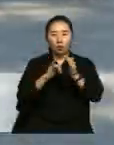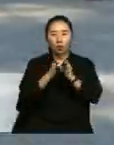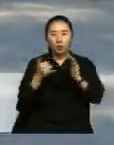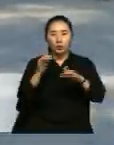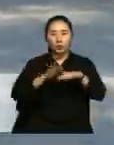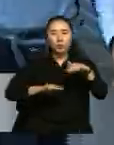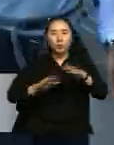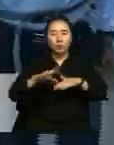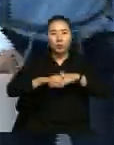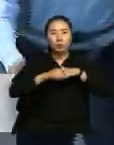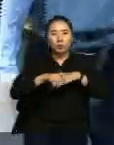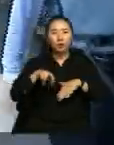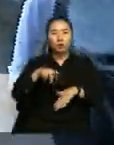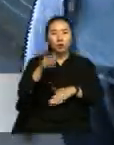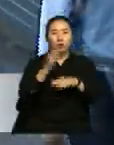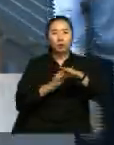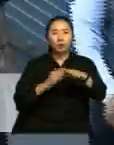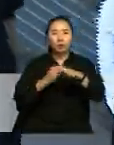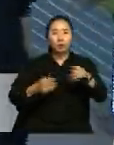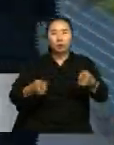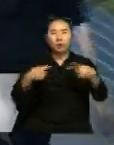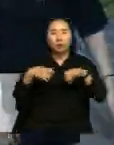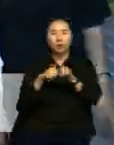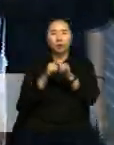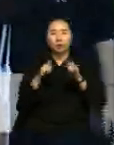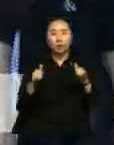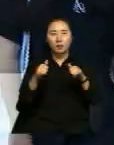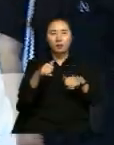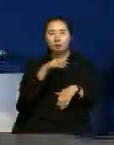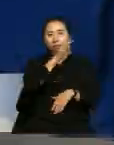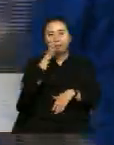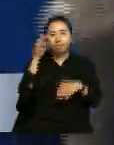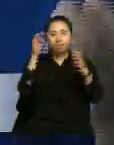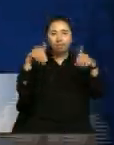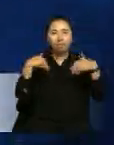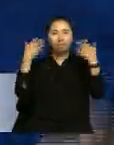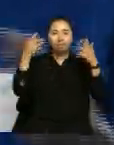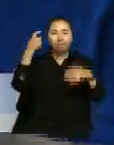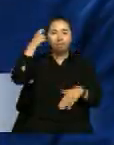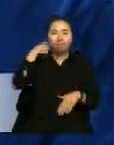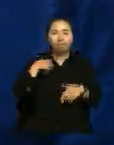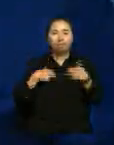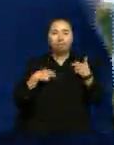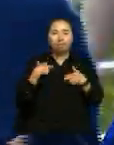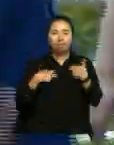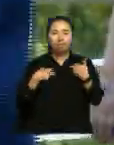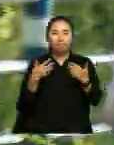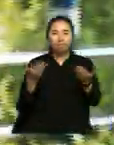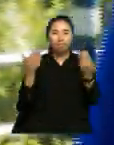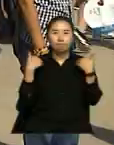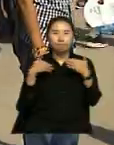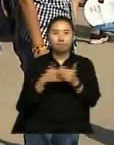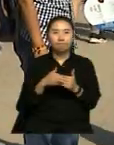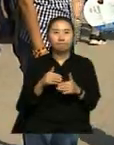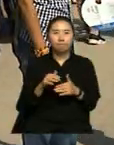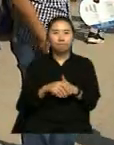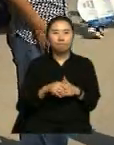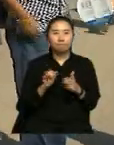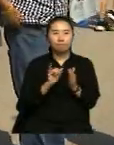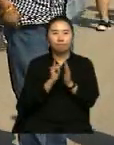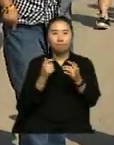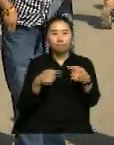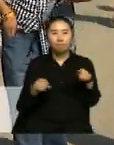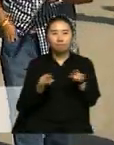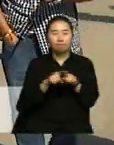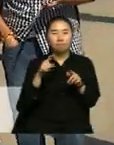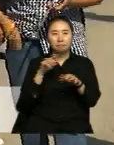가족들 손을 잡고 걷기 대회에 나온 참가자들은 상쾌한 가을 바람을 만끽하며 즐거운 시간을 보냈습니다. 가족하고